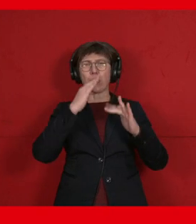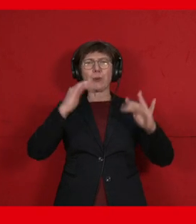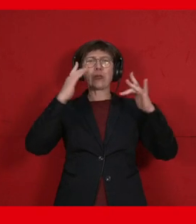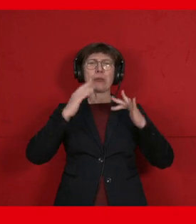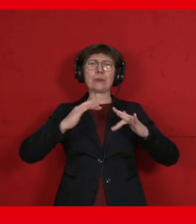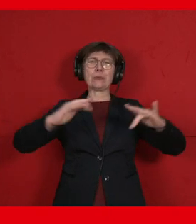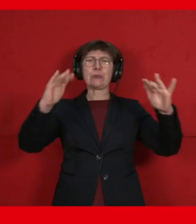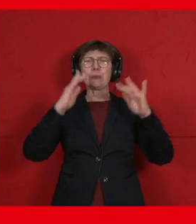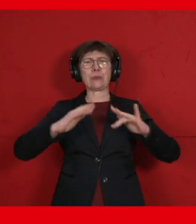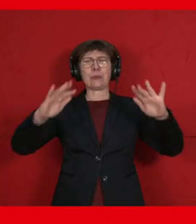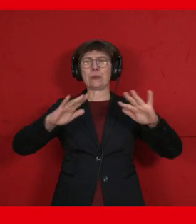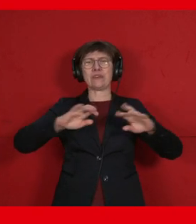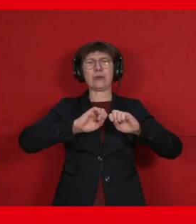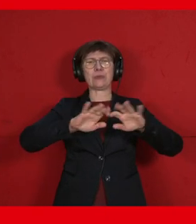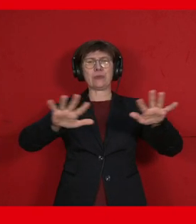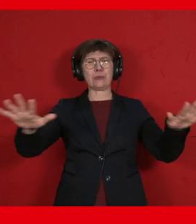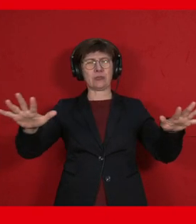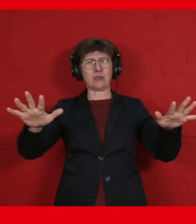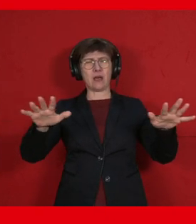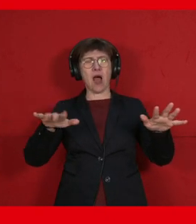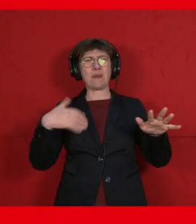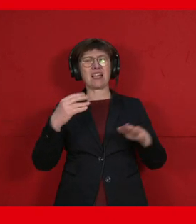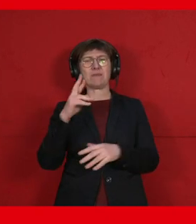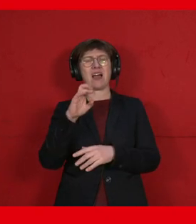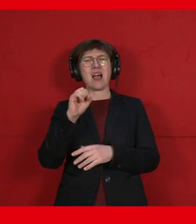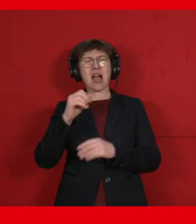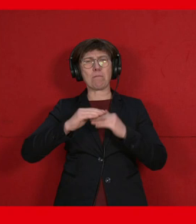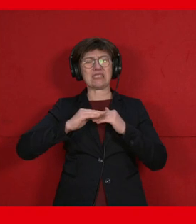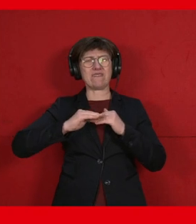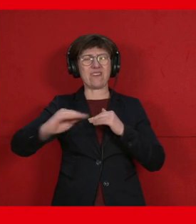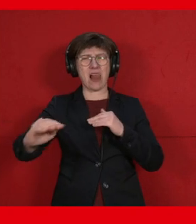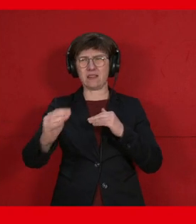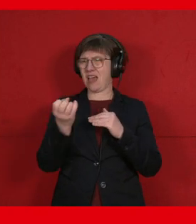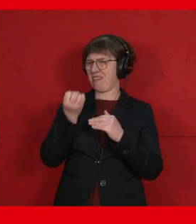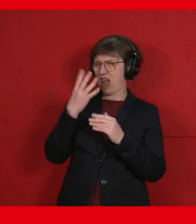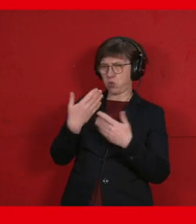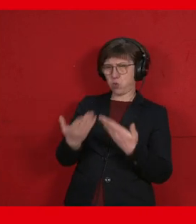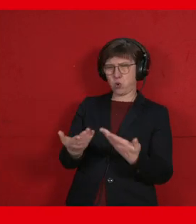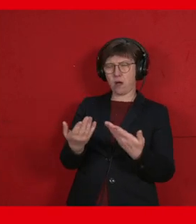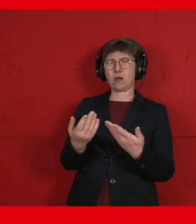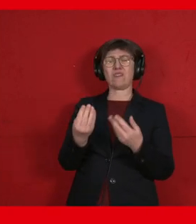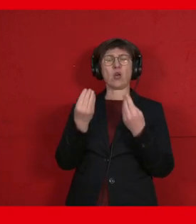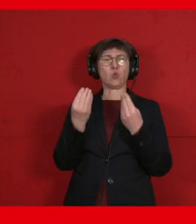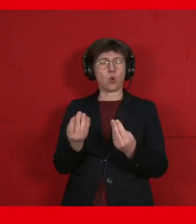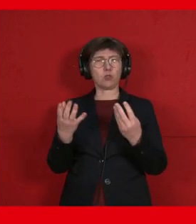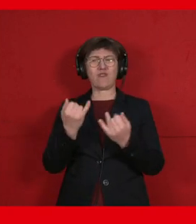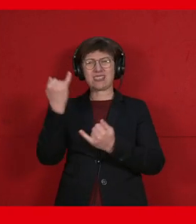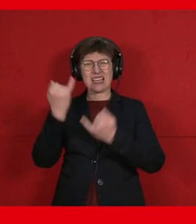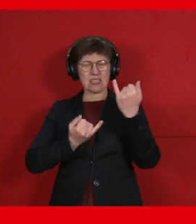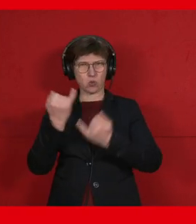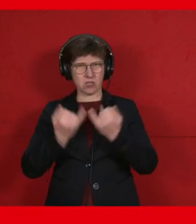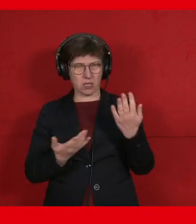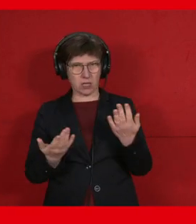weit. Aber dass natürlich auch ein Rapsfeld, das ich als natürlich wahrnehme, nichts anderes ist als